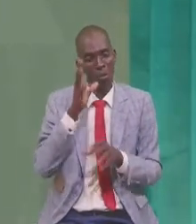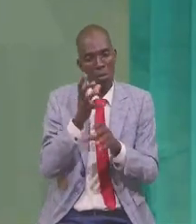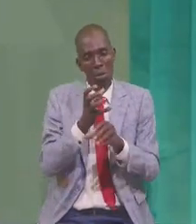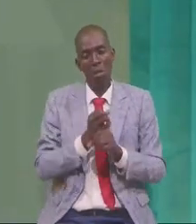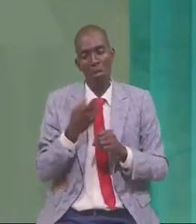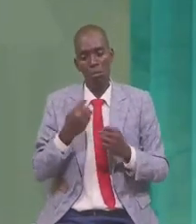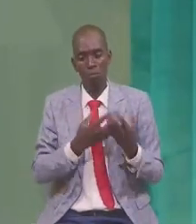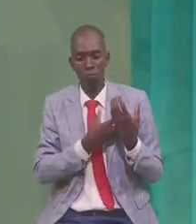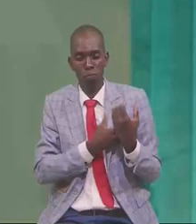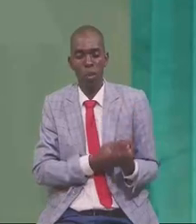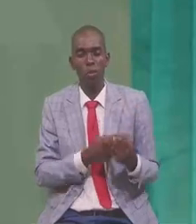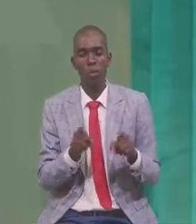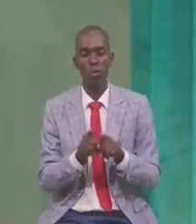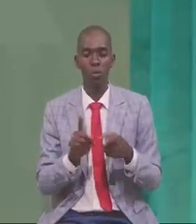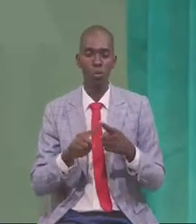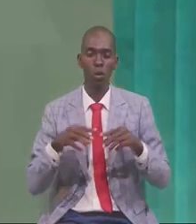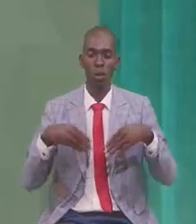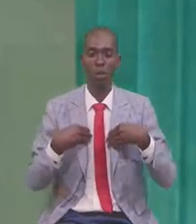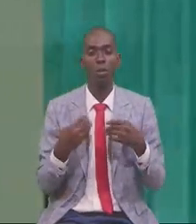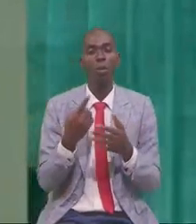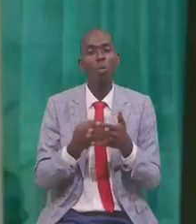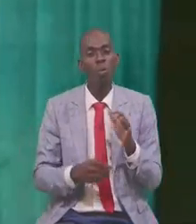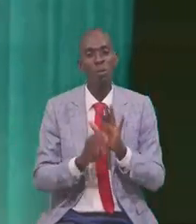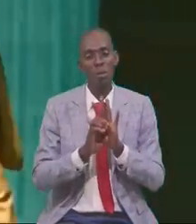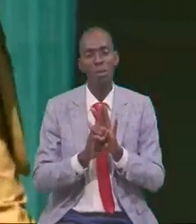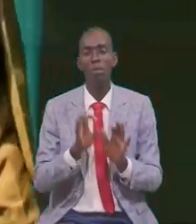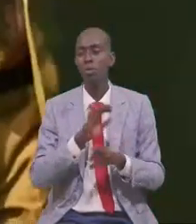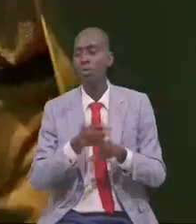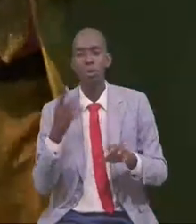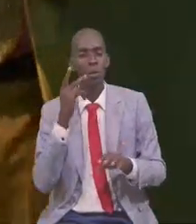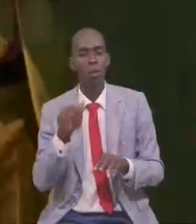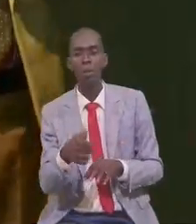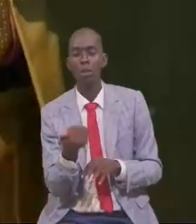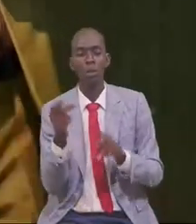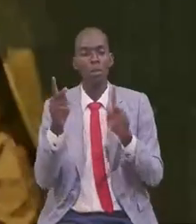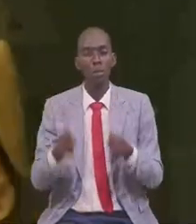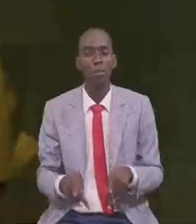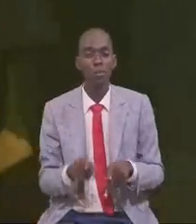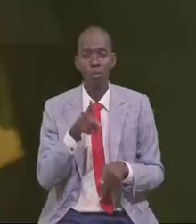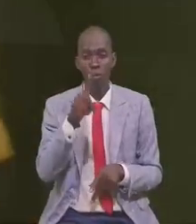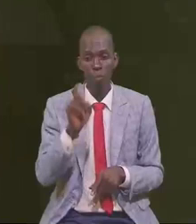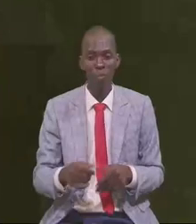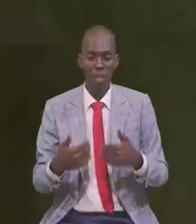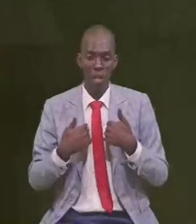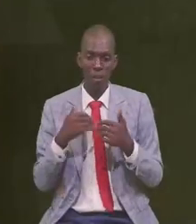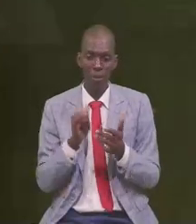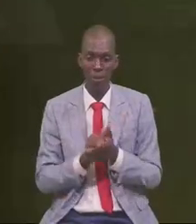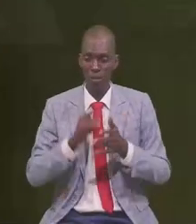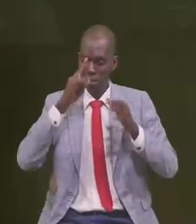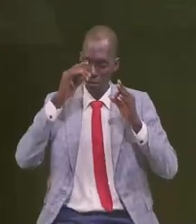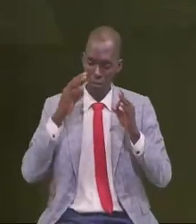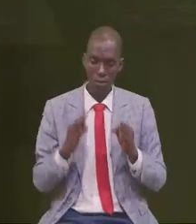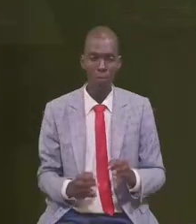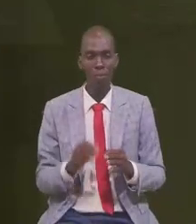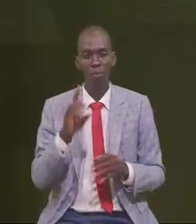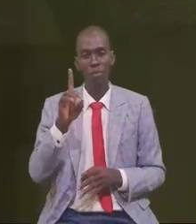vous ne voyez pas une autre personne donnant leur vie à Christ, vous devez avoir cette détermination. Que ce soit, il